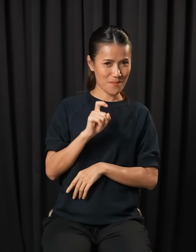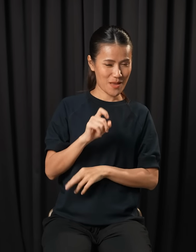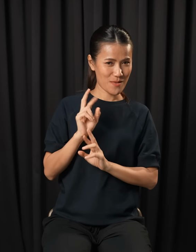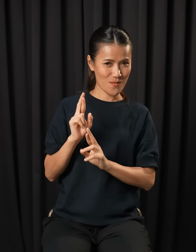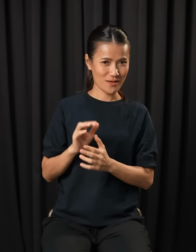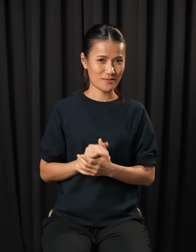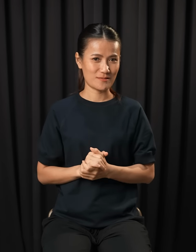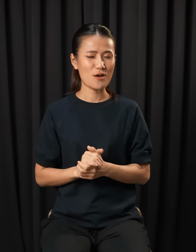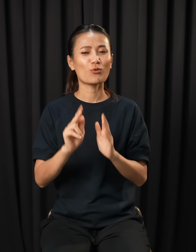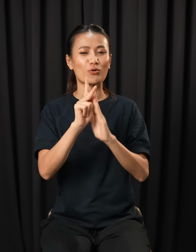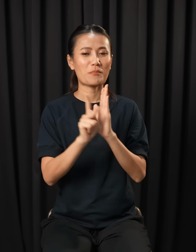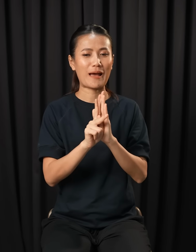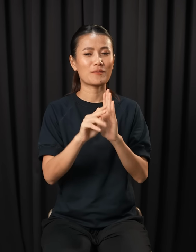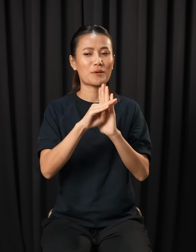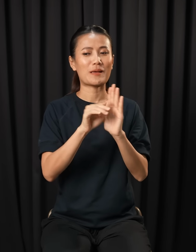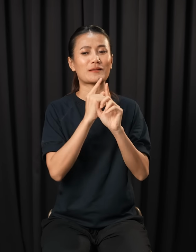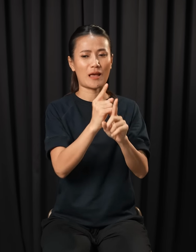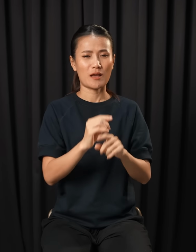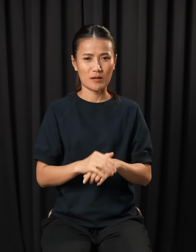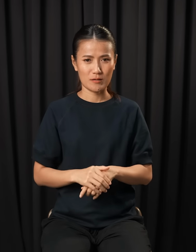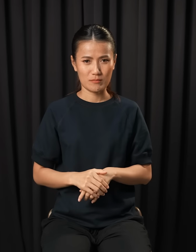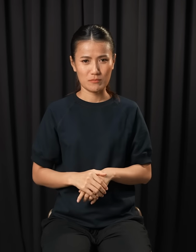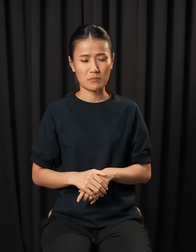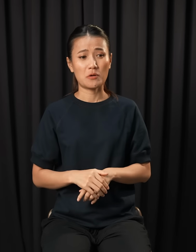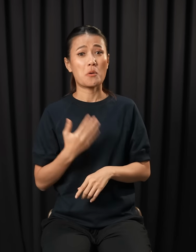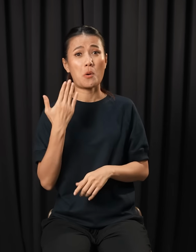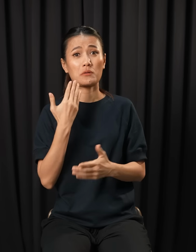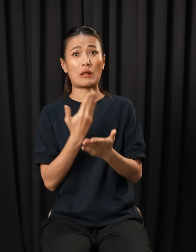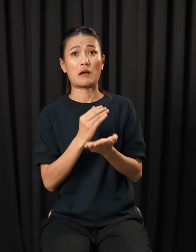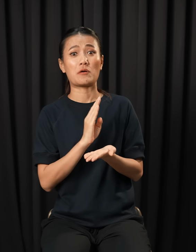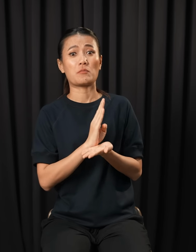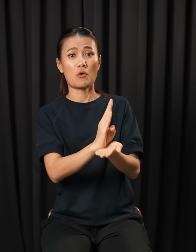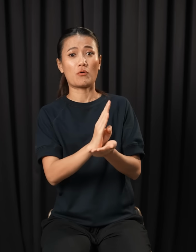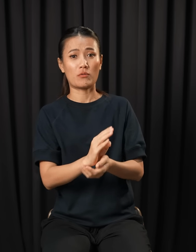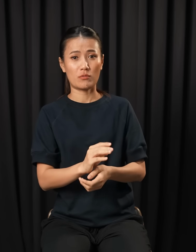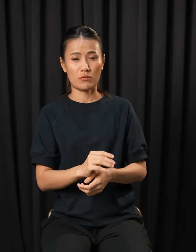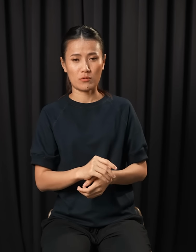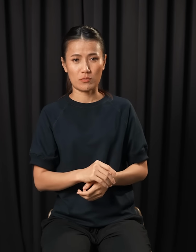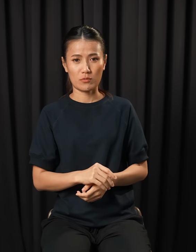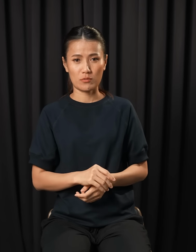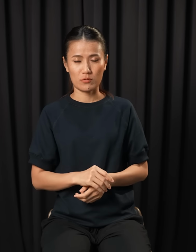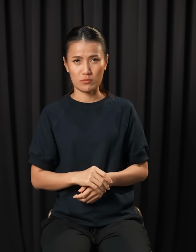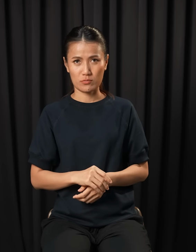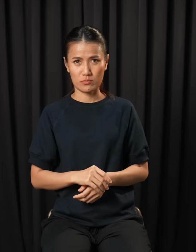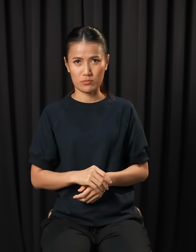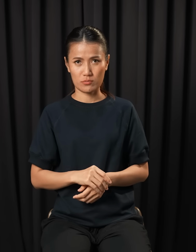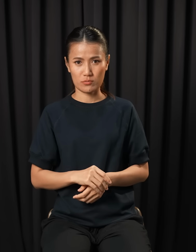าการงาน ระวังให้ดี ตามกระบวนการทุกอย่างครับตามกฎหมายทุกอย่างอาจารย ์ไอ้เรื่องบริจา